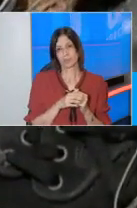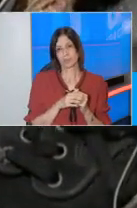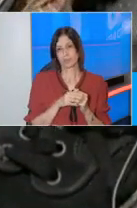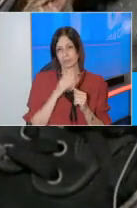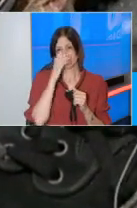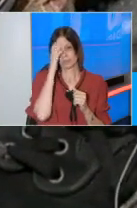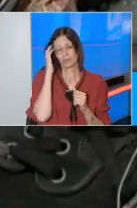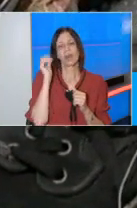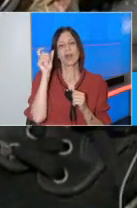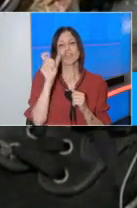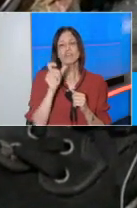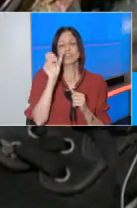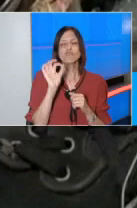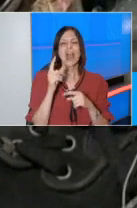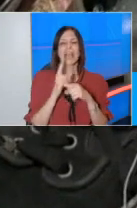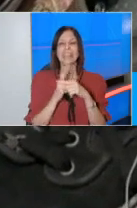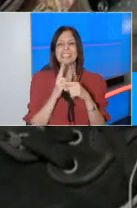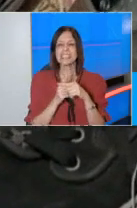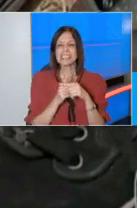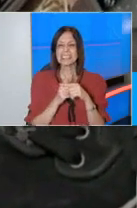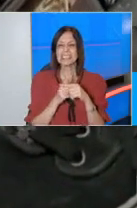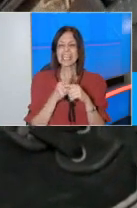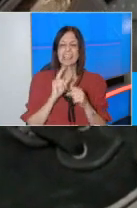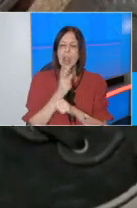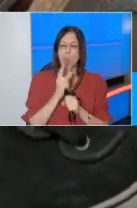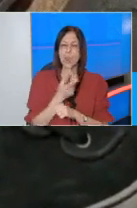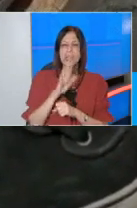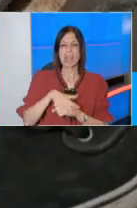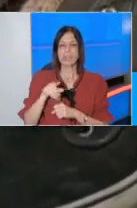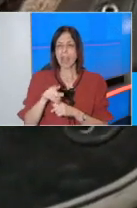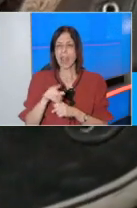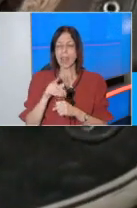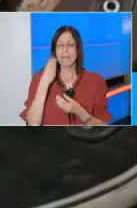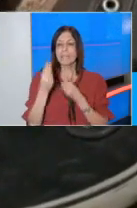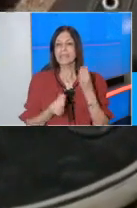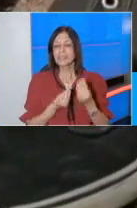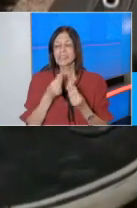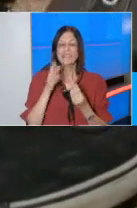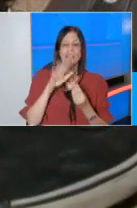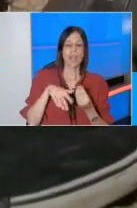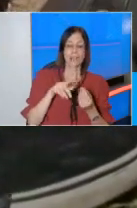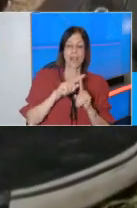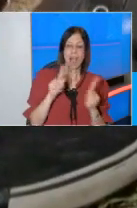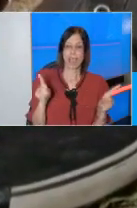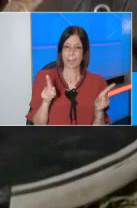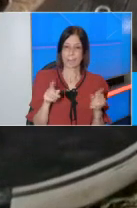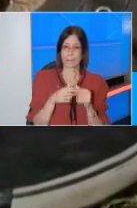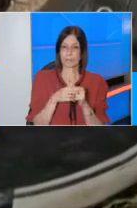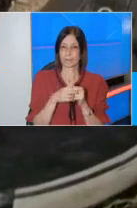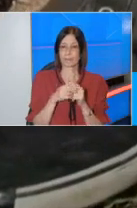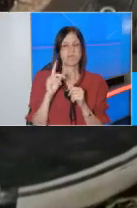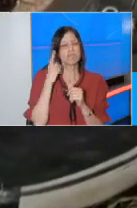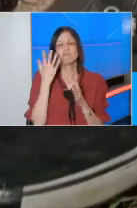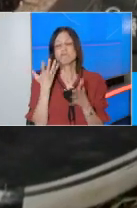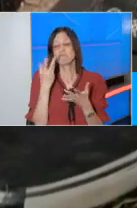שהכמורה, אנשי הכנסיות, התעללו בילדים האלה באופן מיני וגם באופנים אחרים, ולא יודעת אם